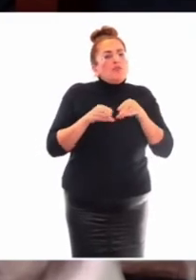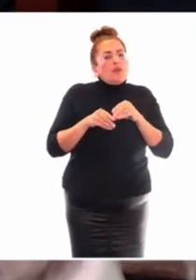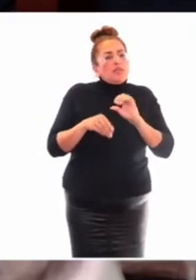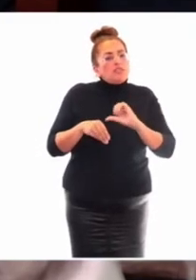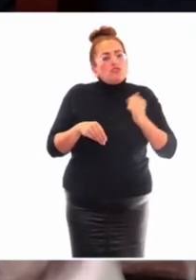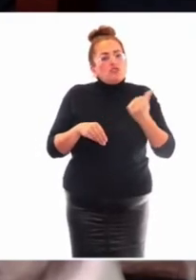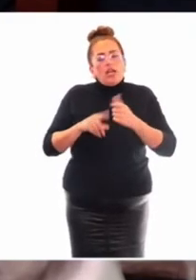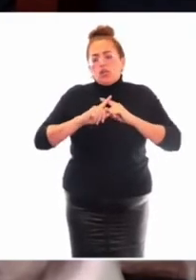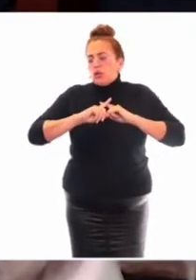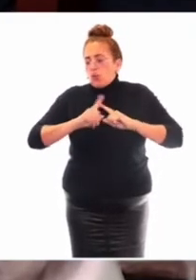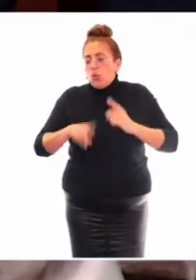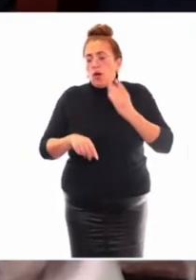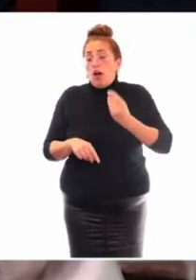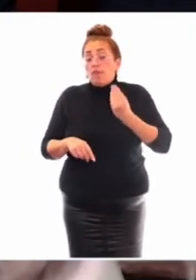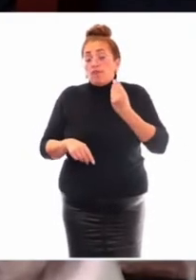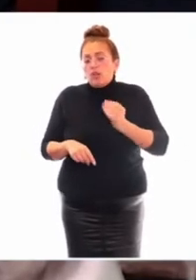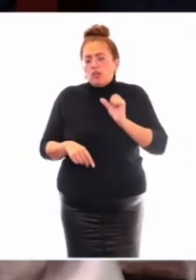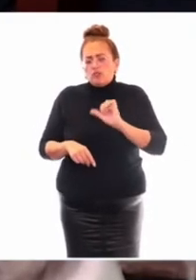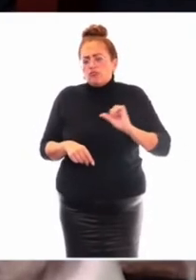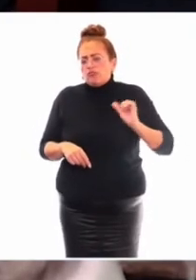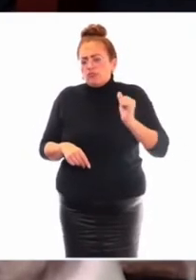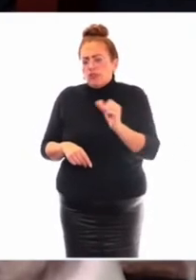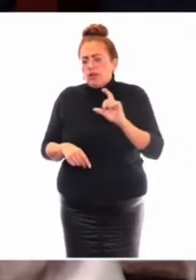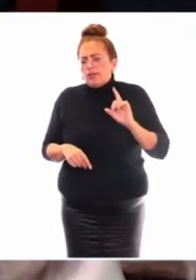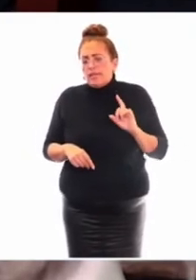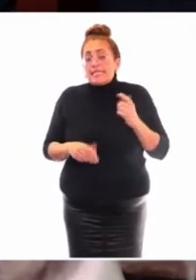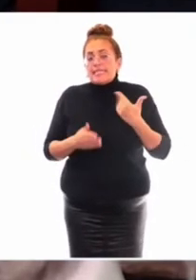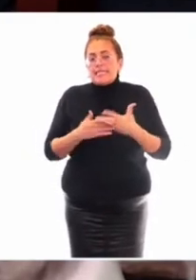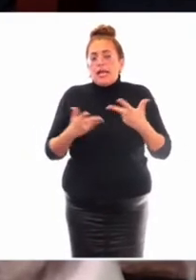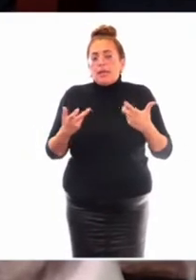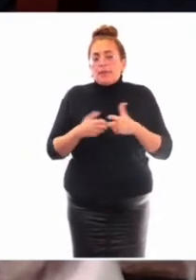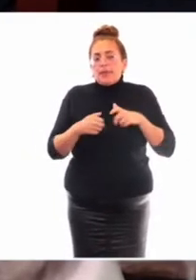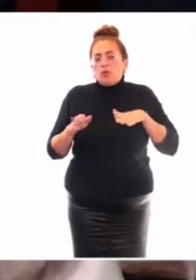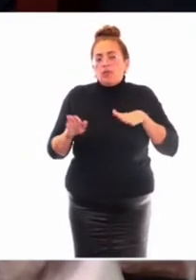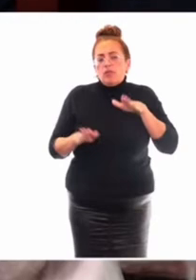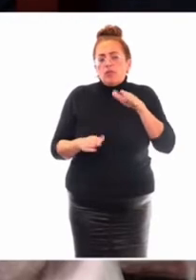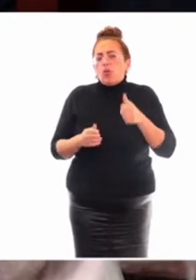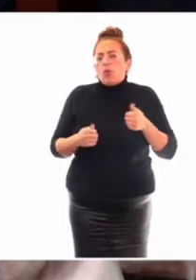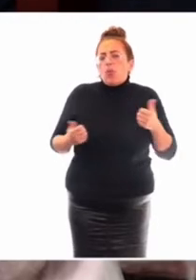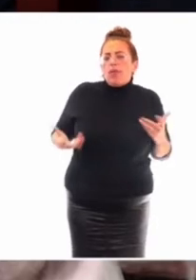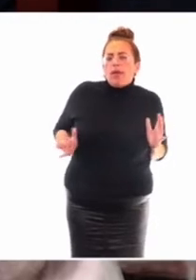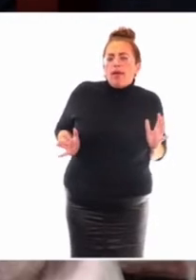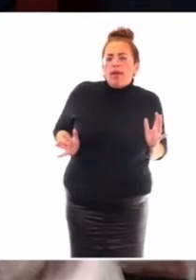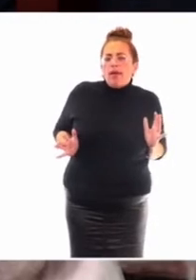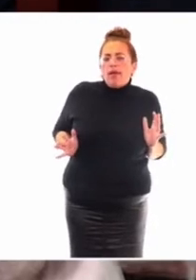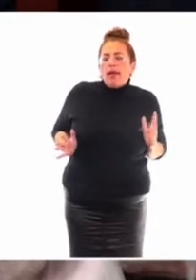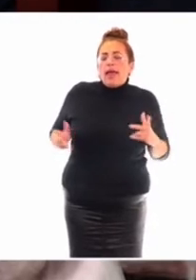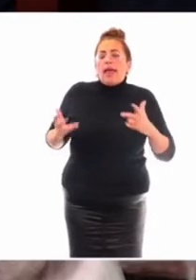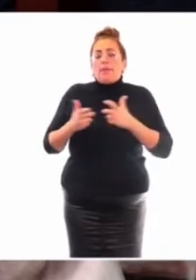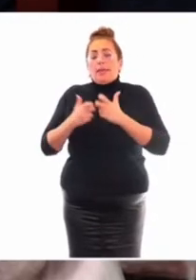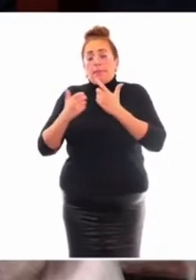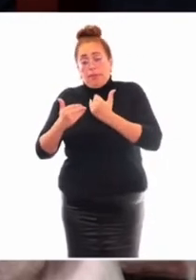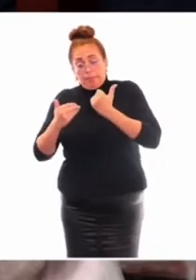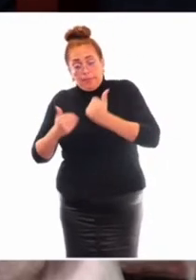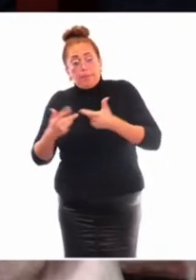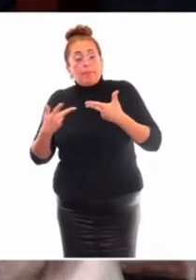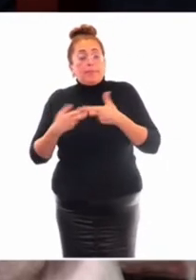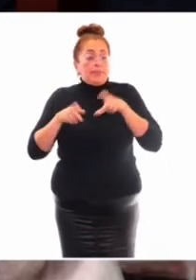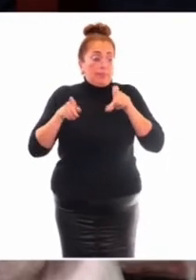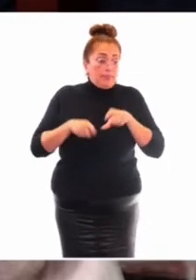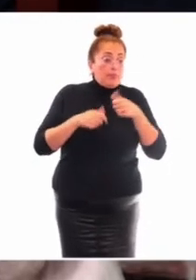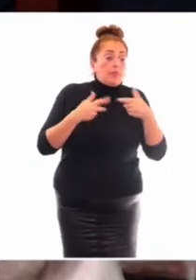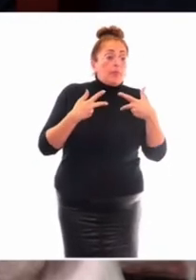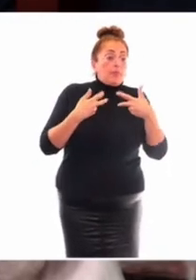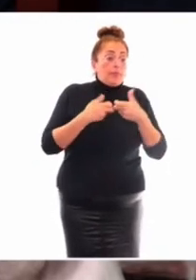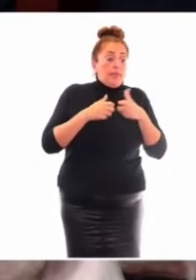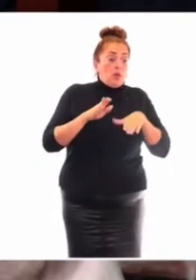enfant. Pour combien d'enfants le tarif augmente et pour combien il diminue ou il stagne? Et vous verriez à ce moment-là que c'est pour une